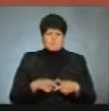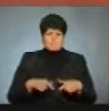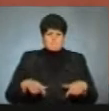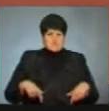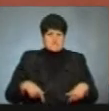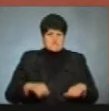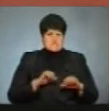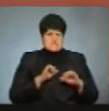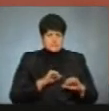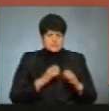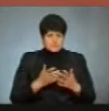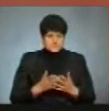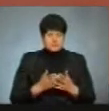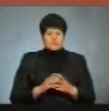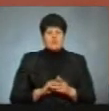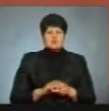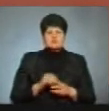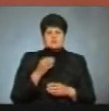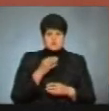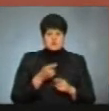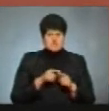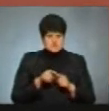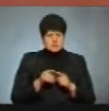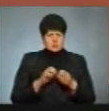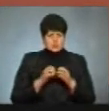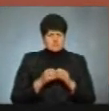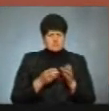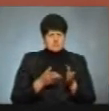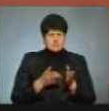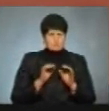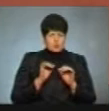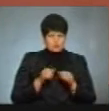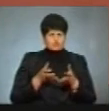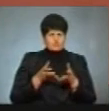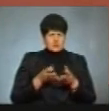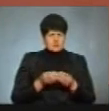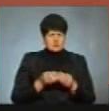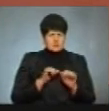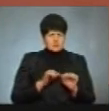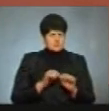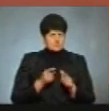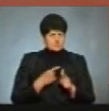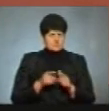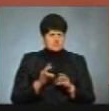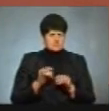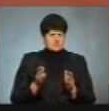безпеки і посадочні місця. Скажіть, ці недоліки взагалі можуть вплинути на безпеку чи